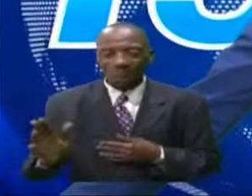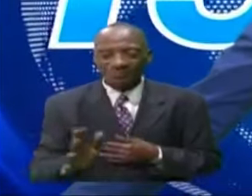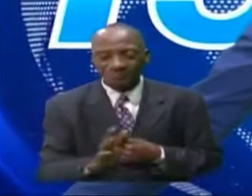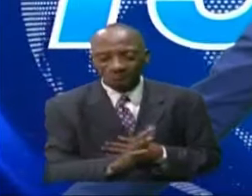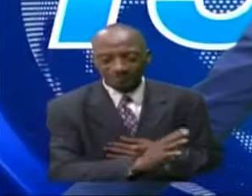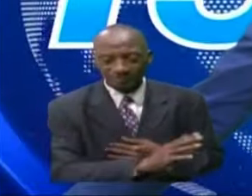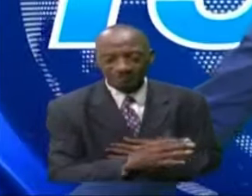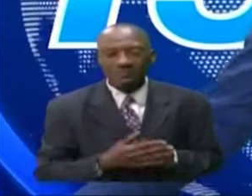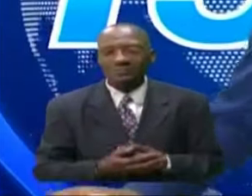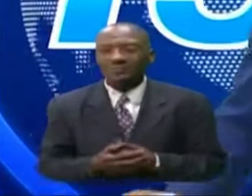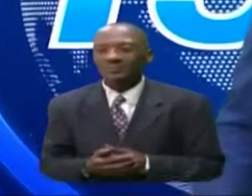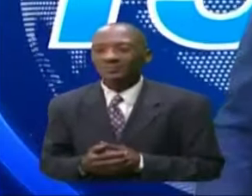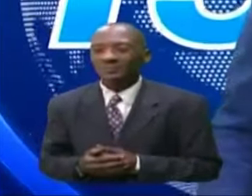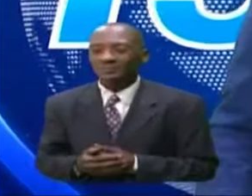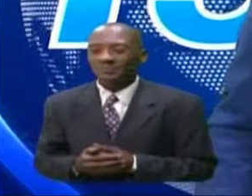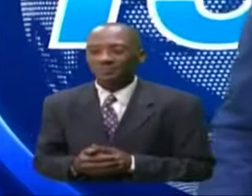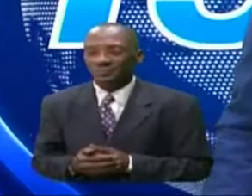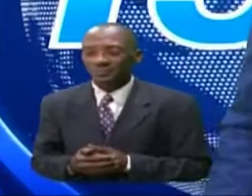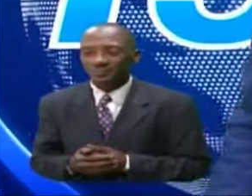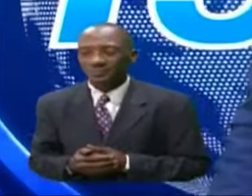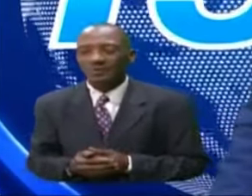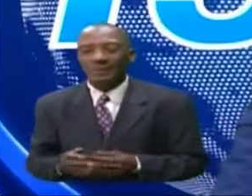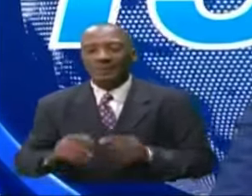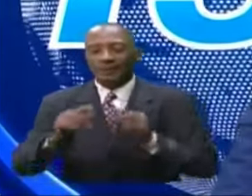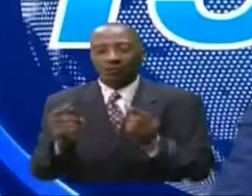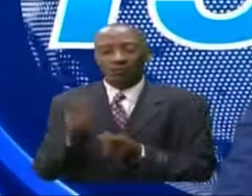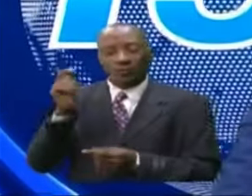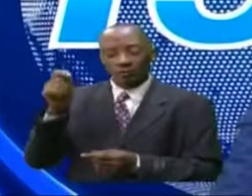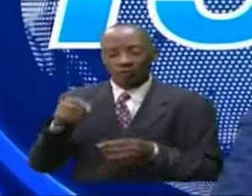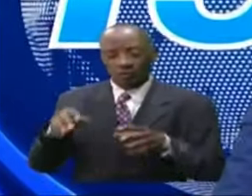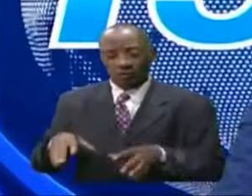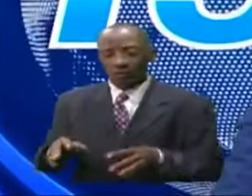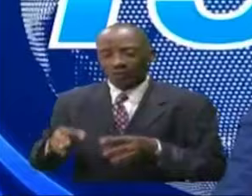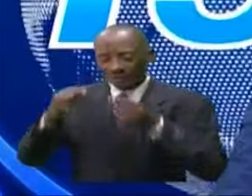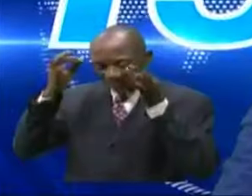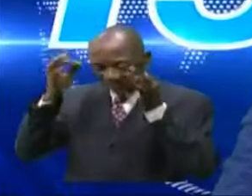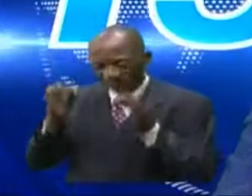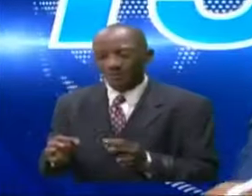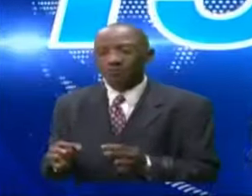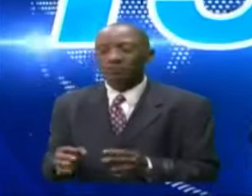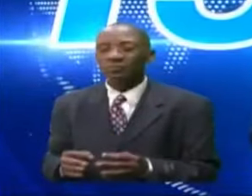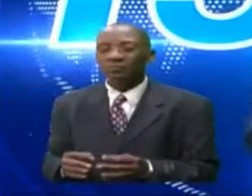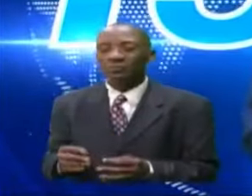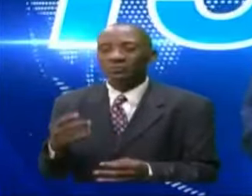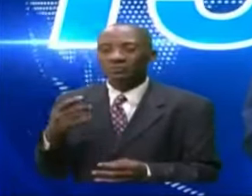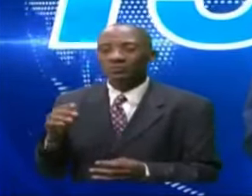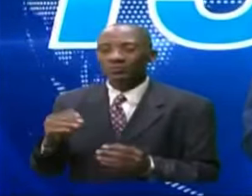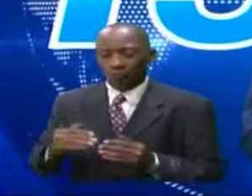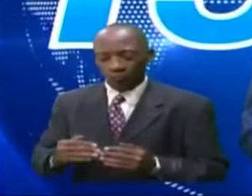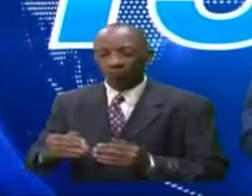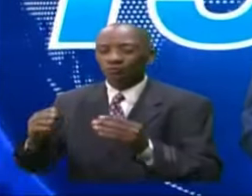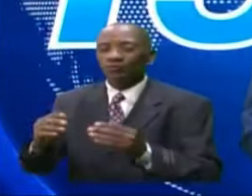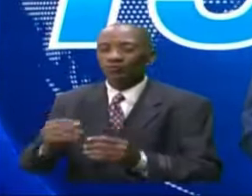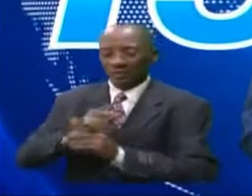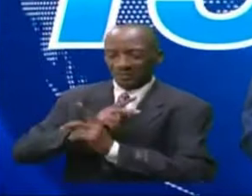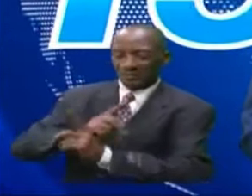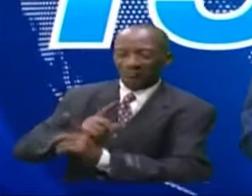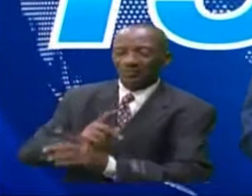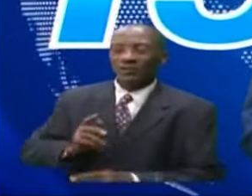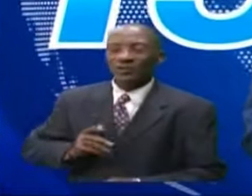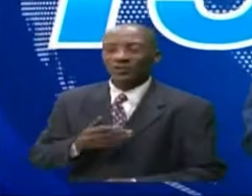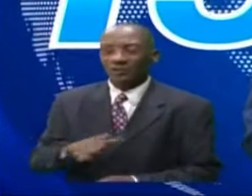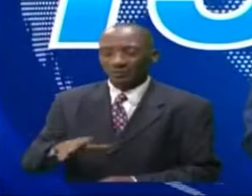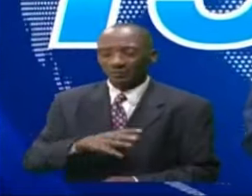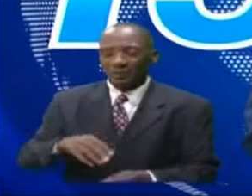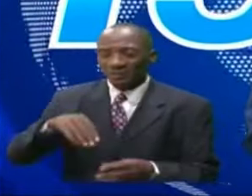Autre titre annoncé à l'ouverture de ce journal, l'armée congolaise déterminée à ne pas baisser les bras pour combattre les groupes armés dans l'est de la RDC.